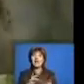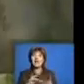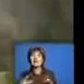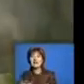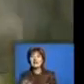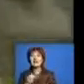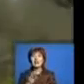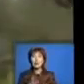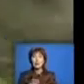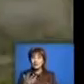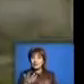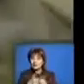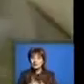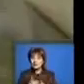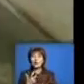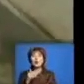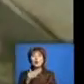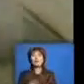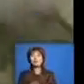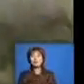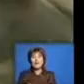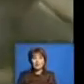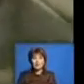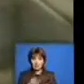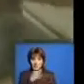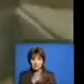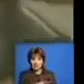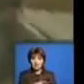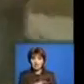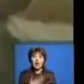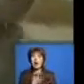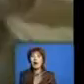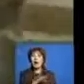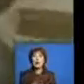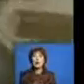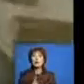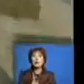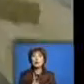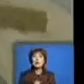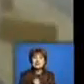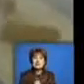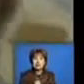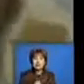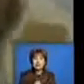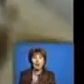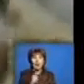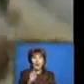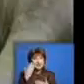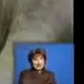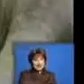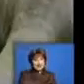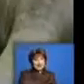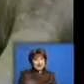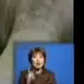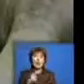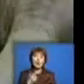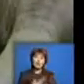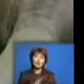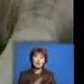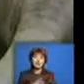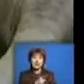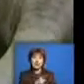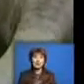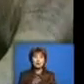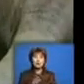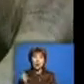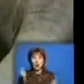сети Facebook насчитывает более 300 тысяч человек. Какая именно роль отводится животному в шоу Джимми Киммела, пока неизвестно. Но, скорее всего, речь